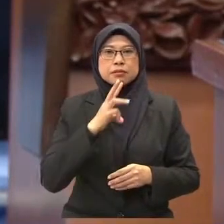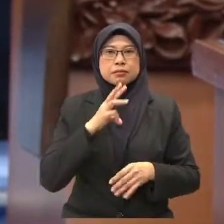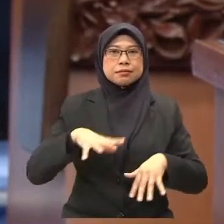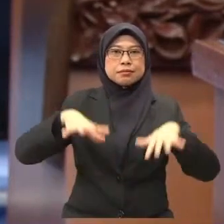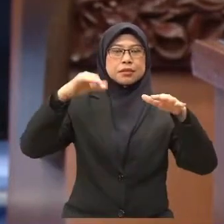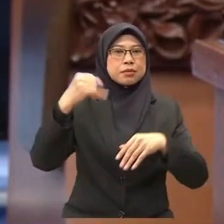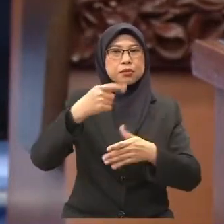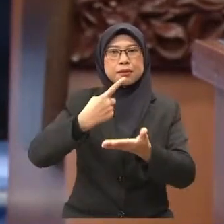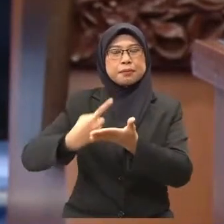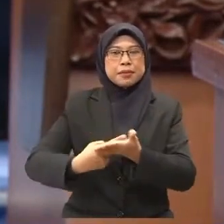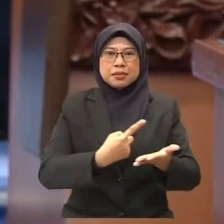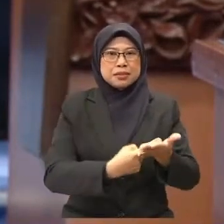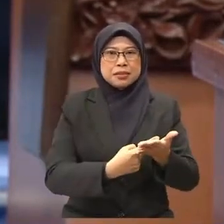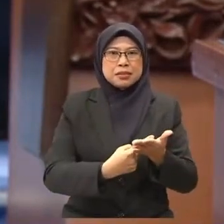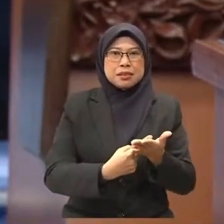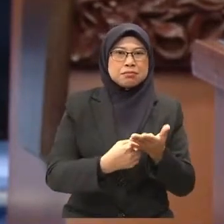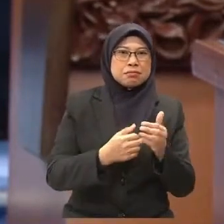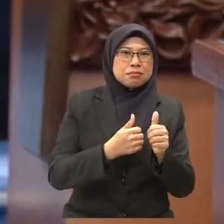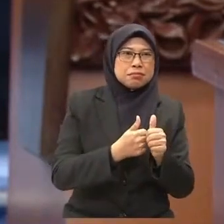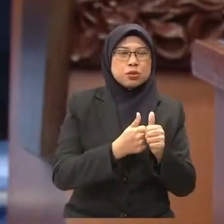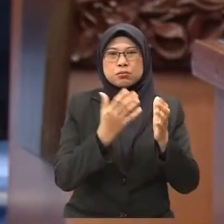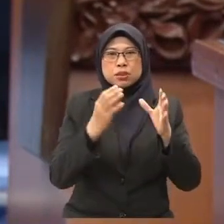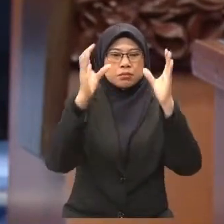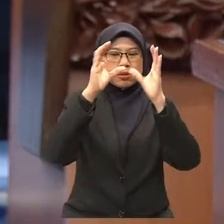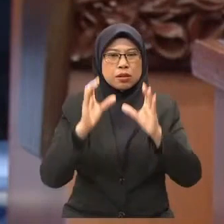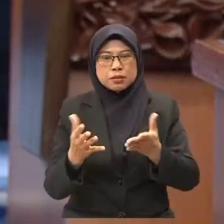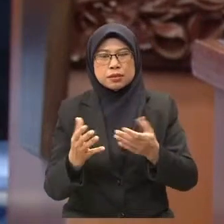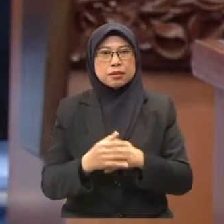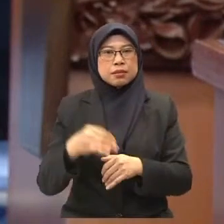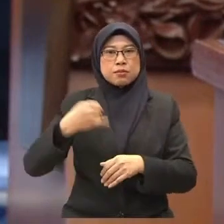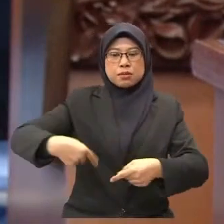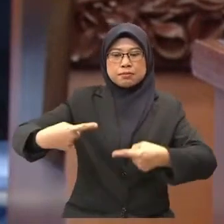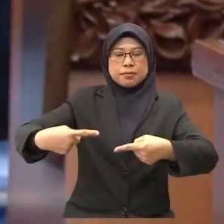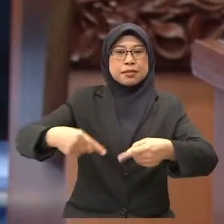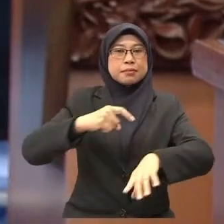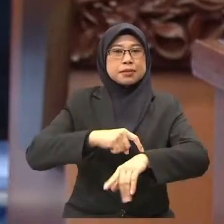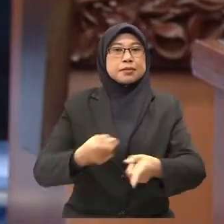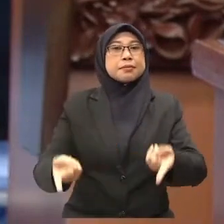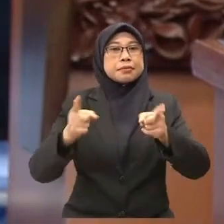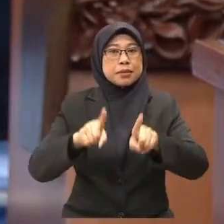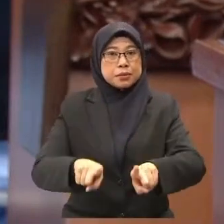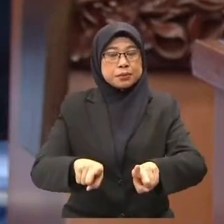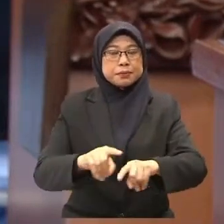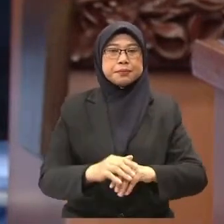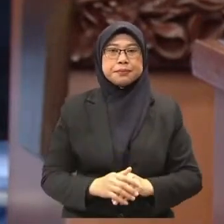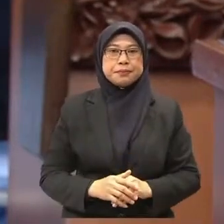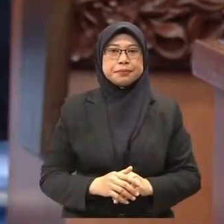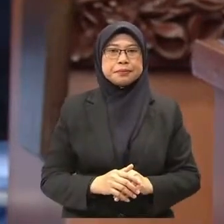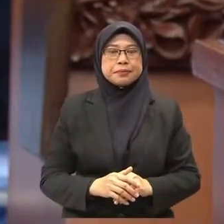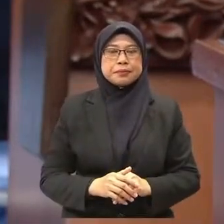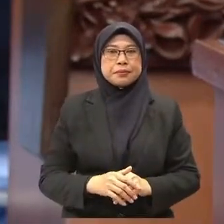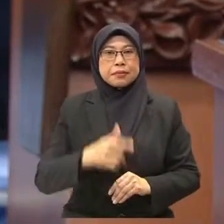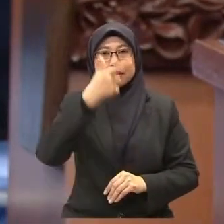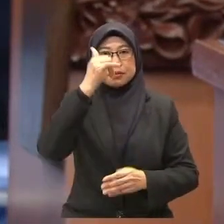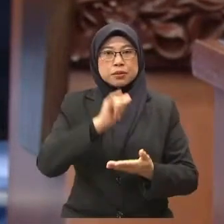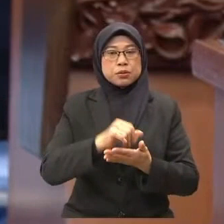kita bincang secara bermusim dan tidak boleh juga kita bahaskan semasa bencana itu berlaku. Lantaran itu,